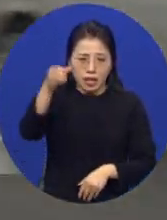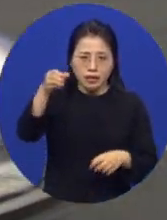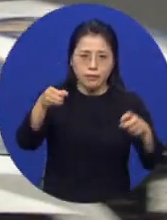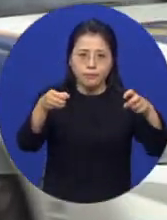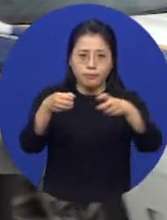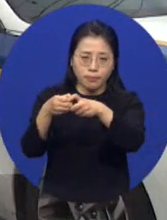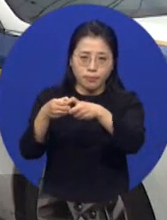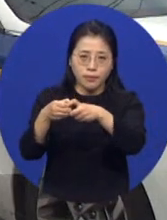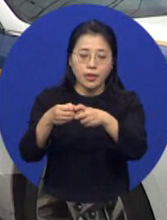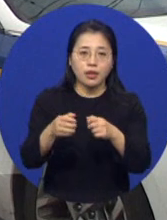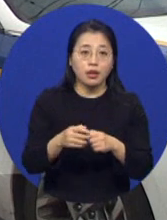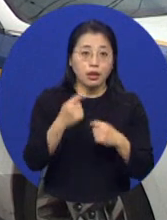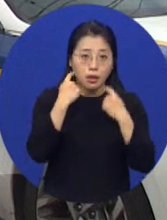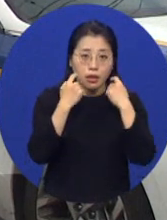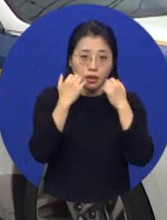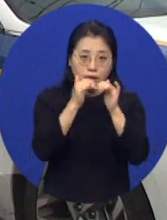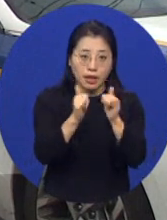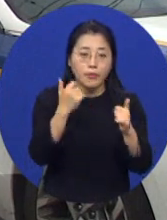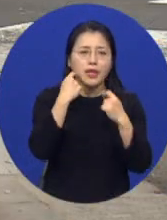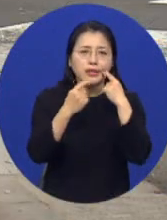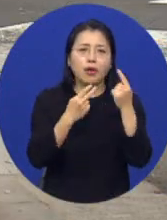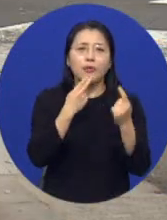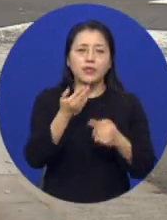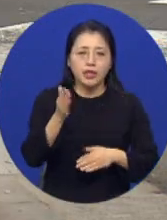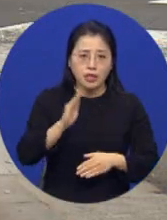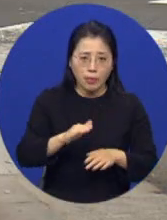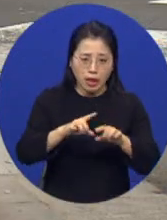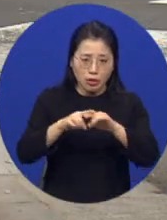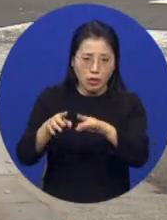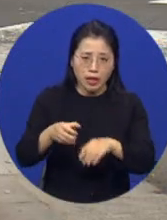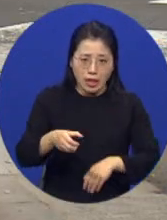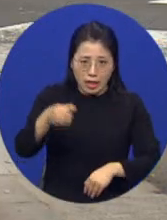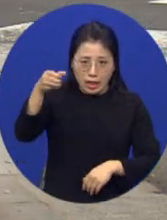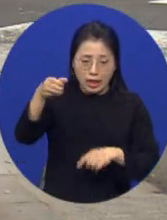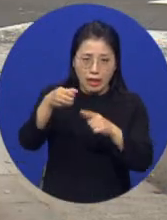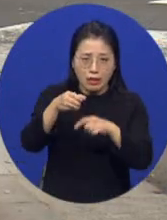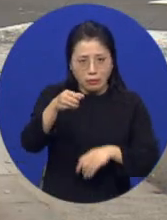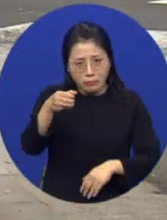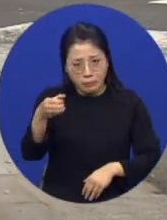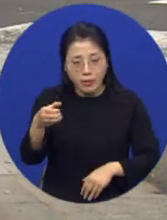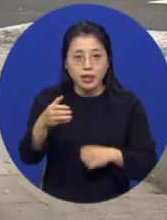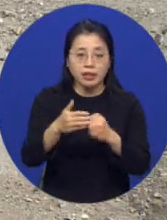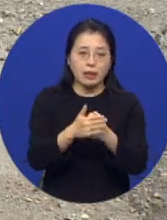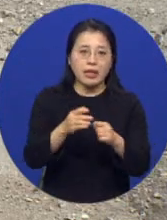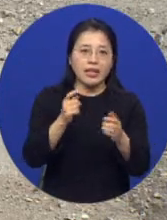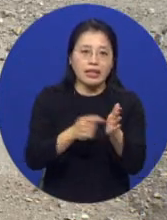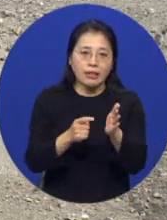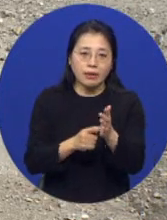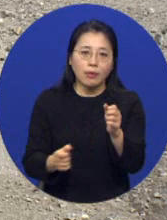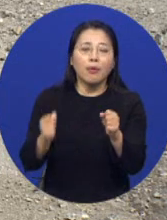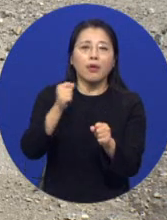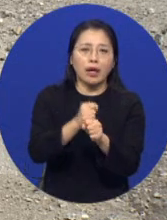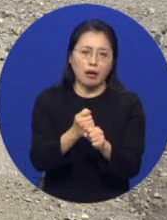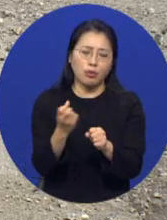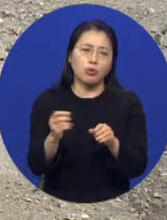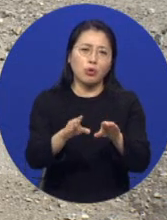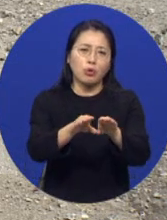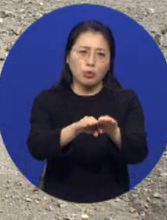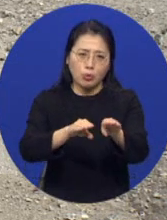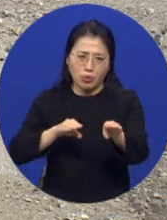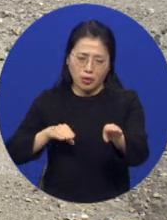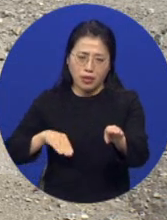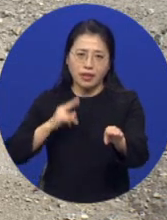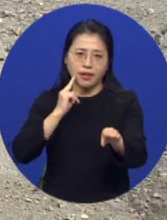들이받았습니다이 사고로 임명피는 없었지만 전봇대가 기울어져 한전이 긴급 복구에 났었고 1대 도로가 정체돼